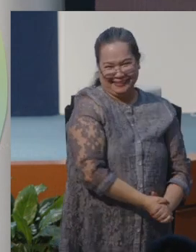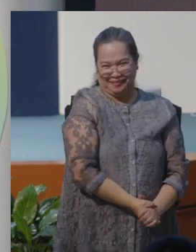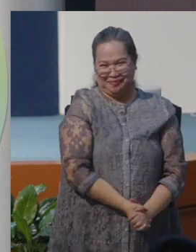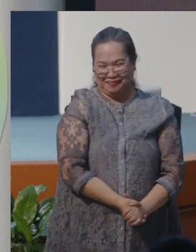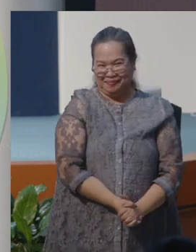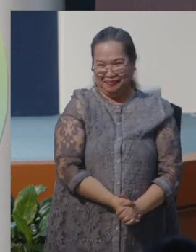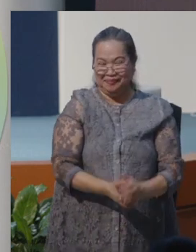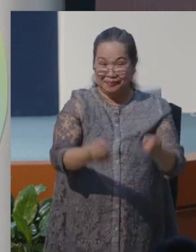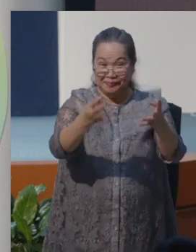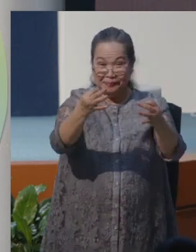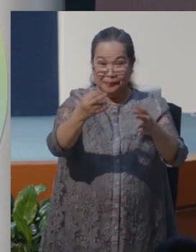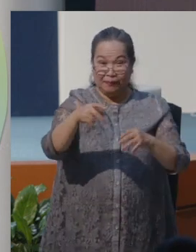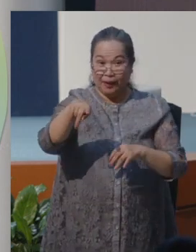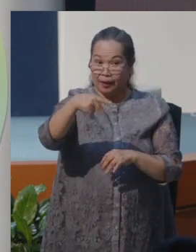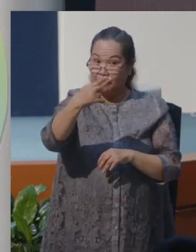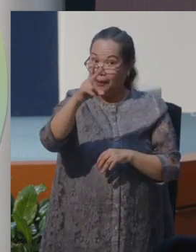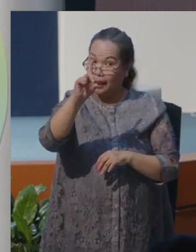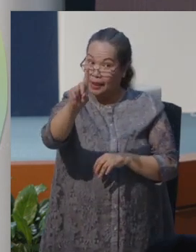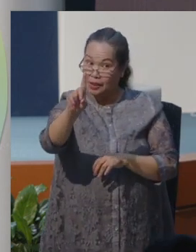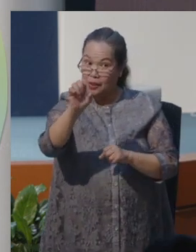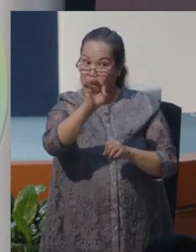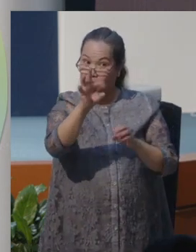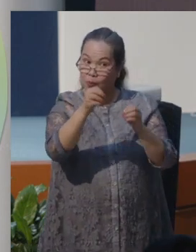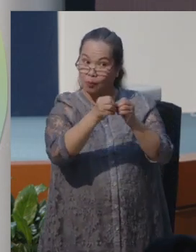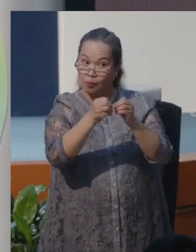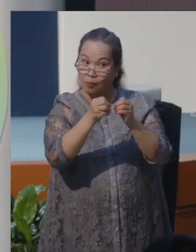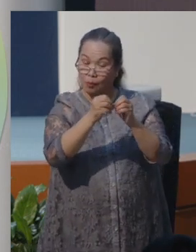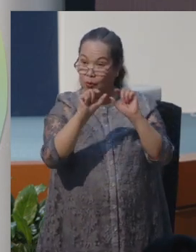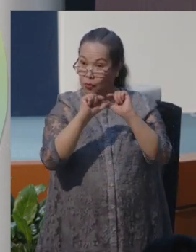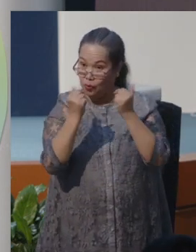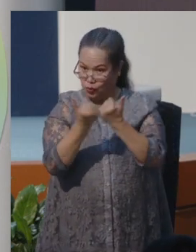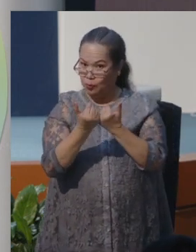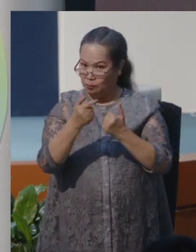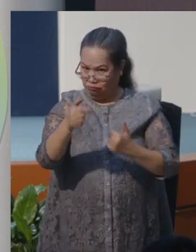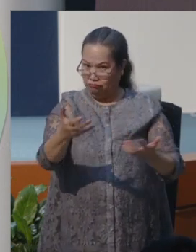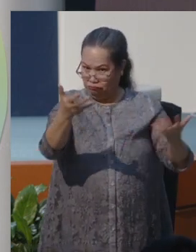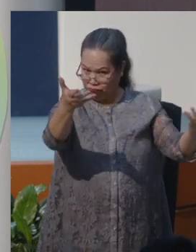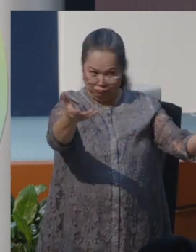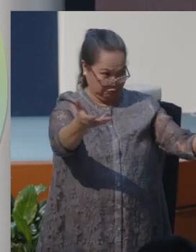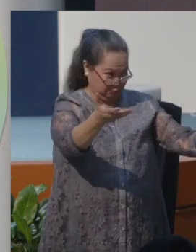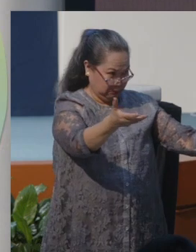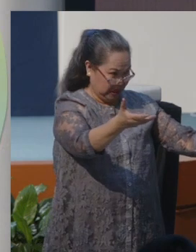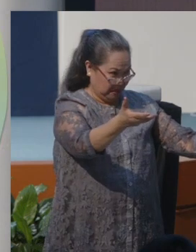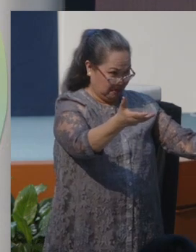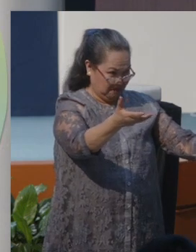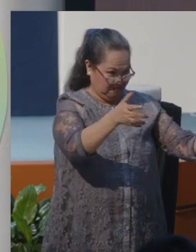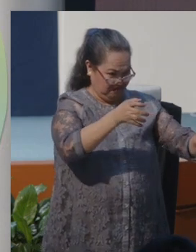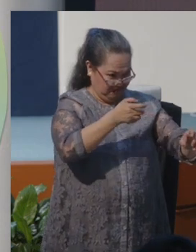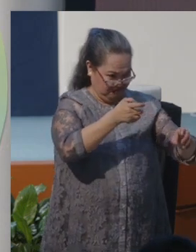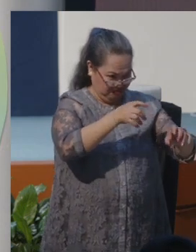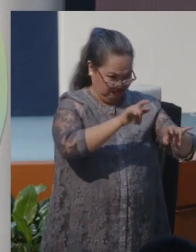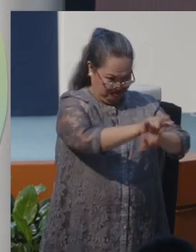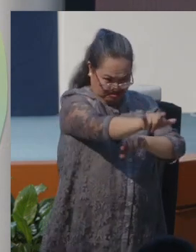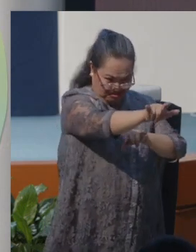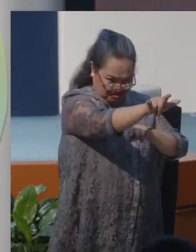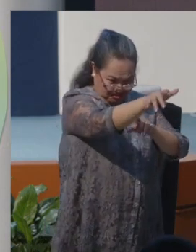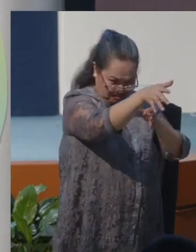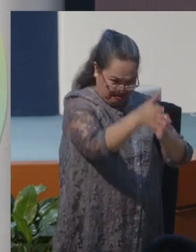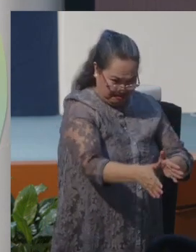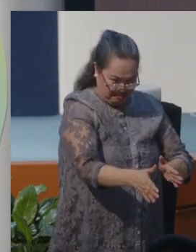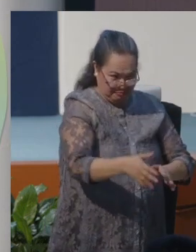Bira po sa atin na may PhD, lalo naman po sa grupong ito. So mga traidor, mga betrayer,